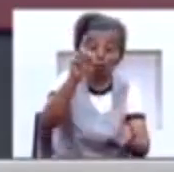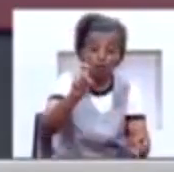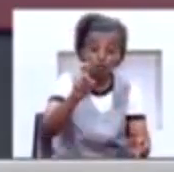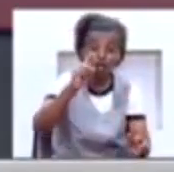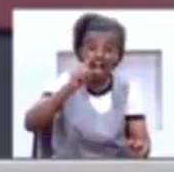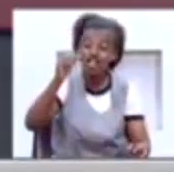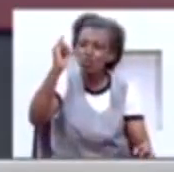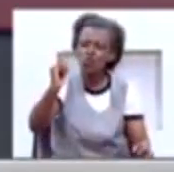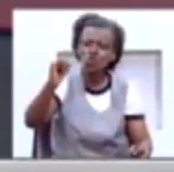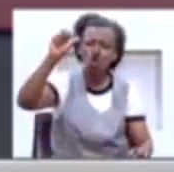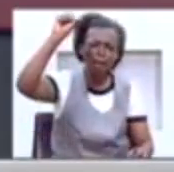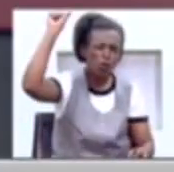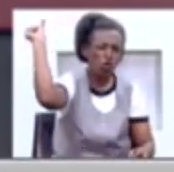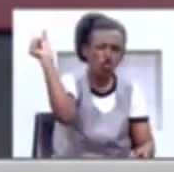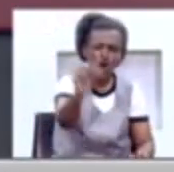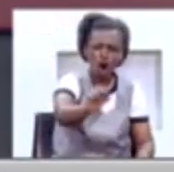umututsi nabwo w'umugome